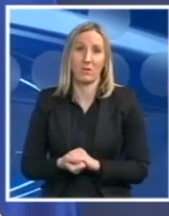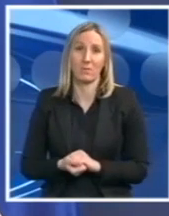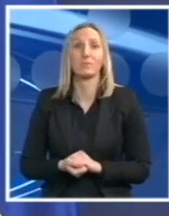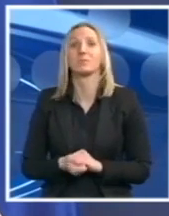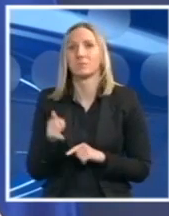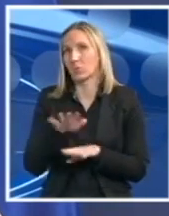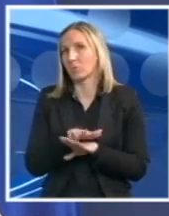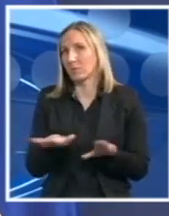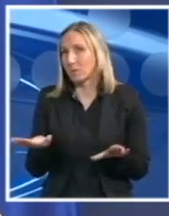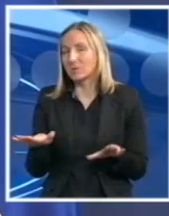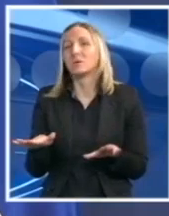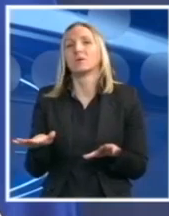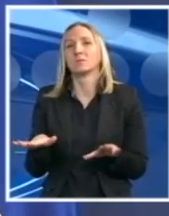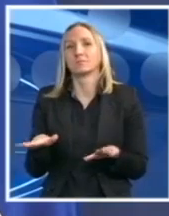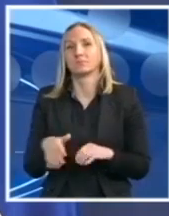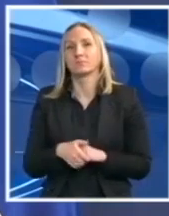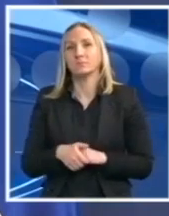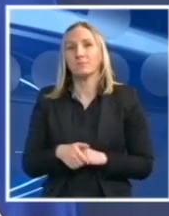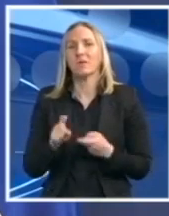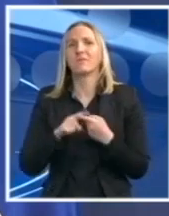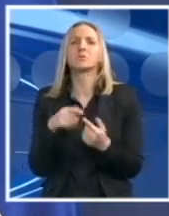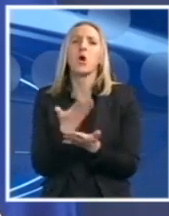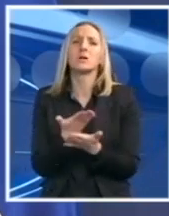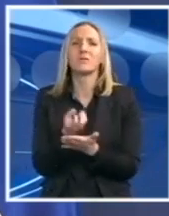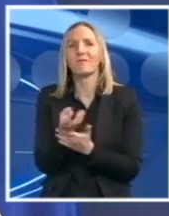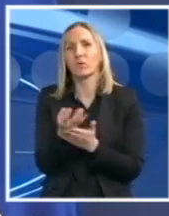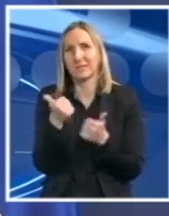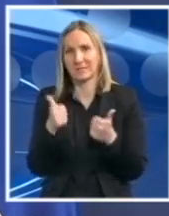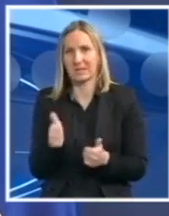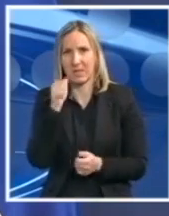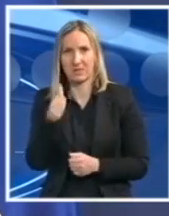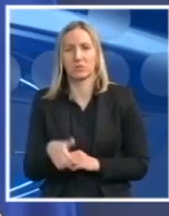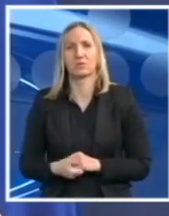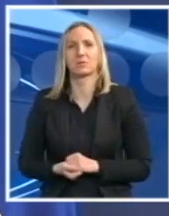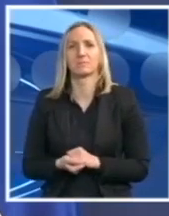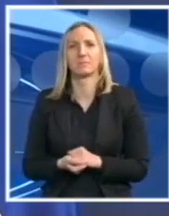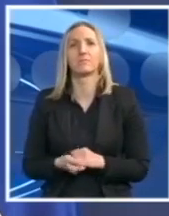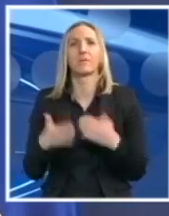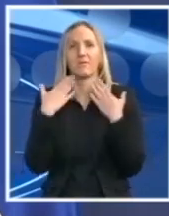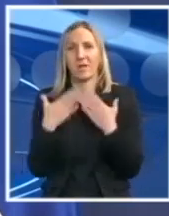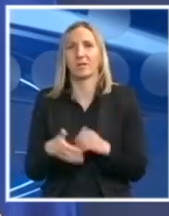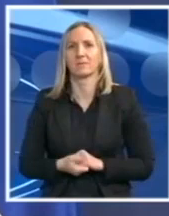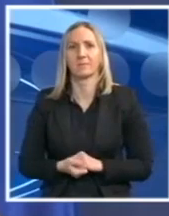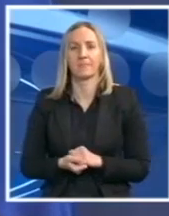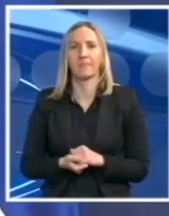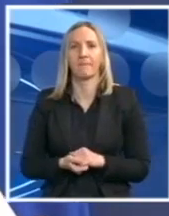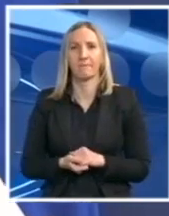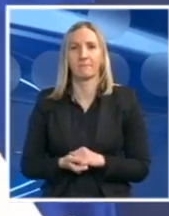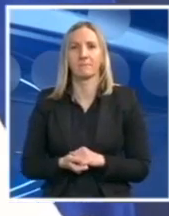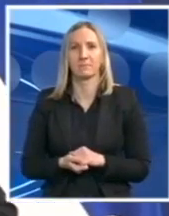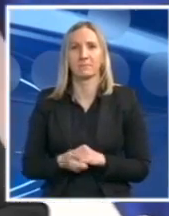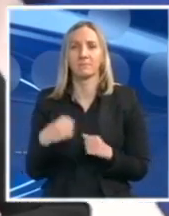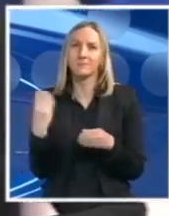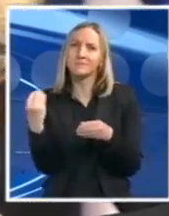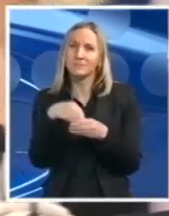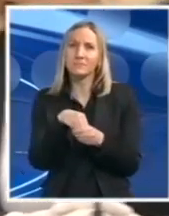bilo sve što se tiče osnovnih informacija za današnji dan. Hvala, dok. Dodao bi samo